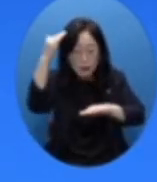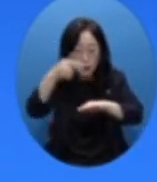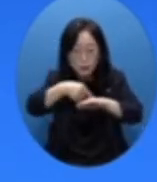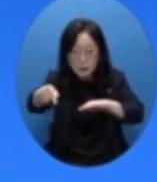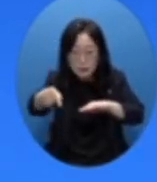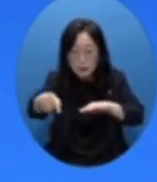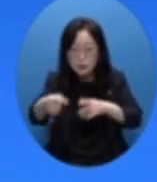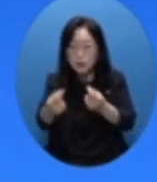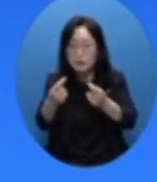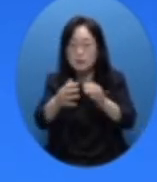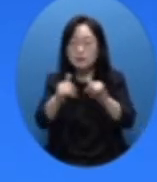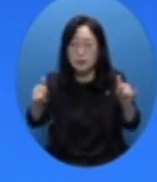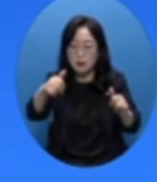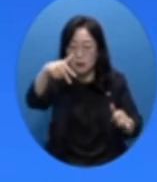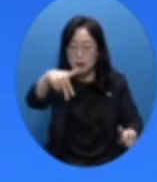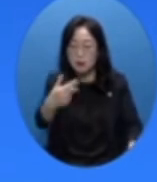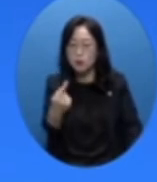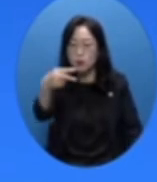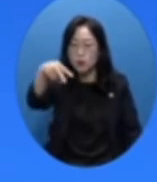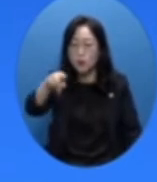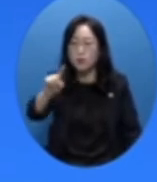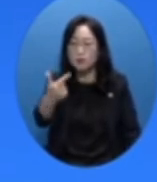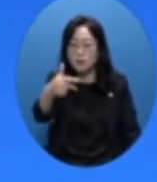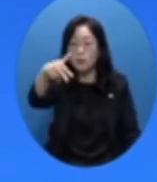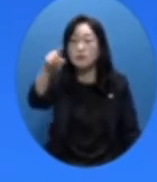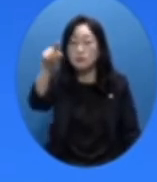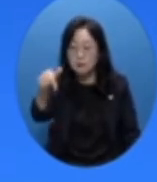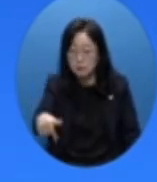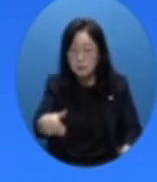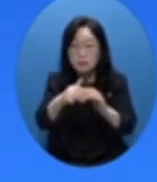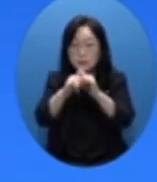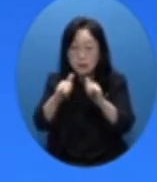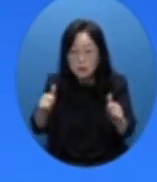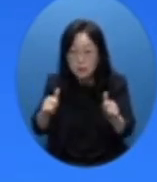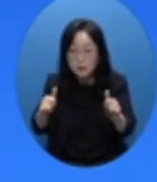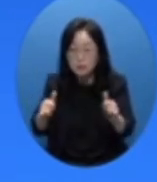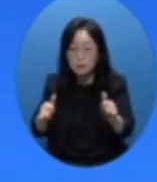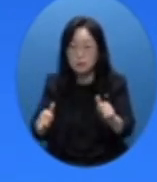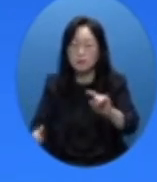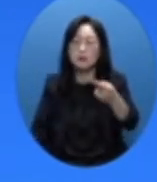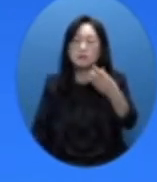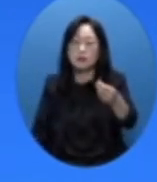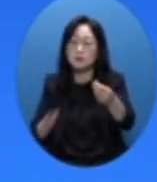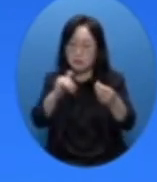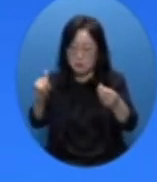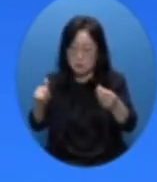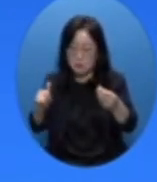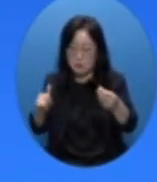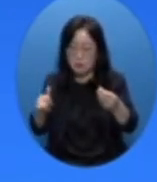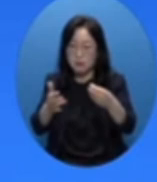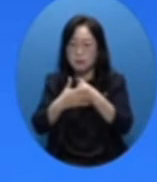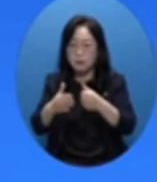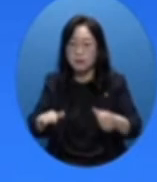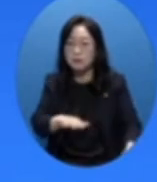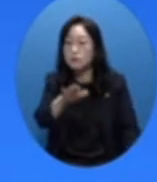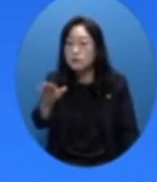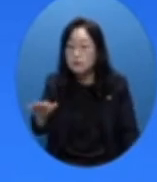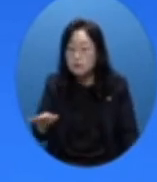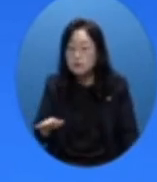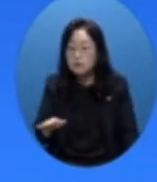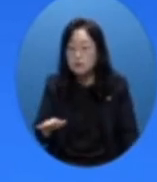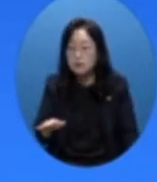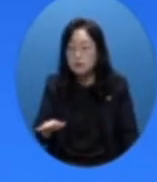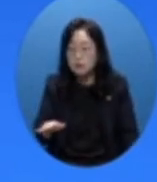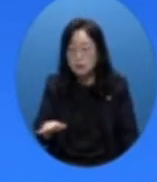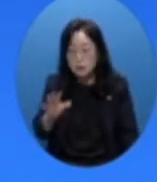우리들은 그들을 힘들고 어려운 일을 시키는 위래 그저 그 일을